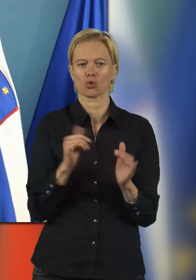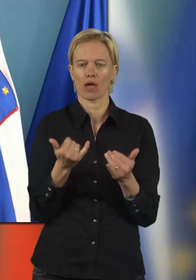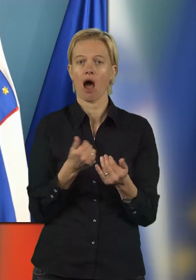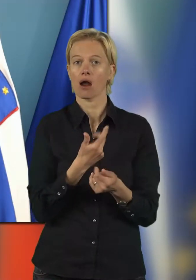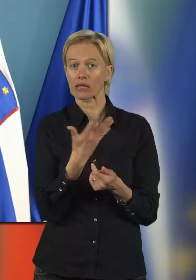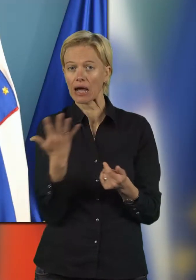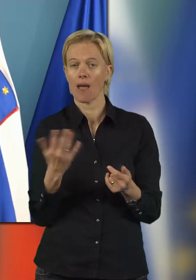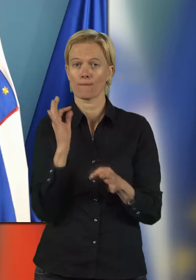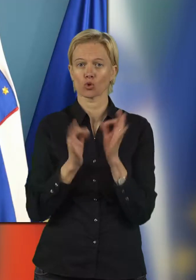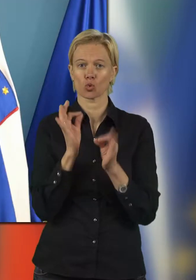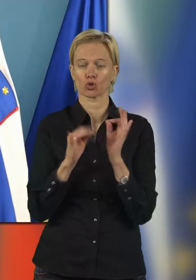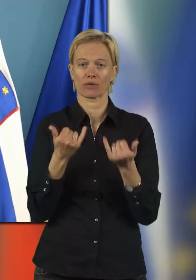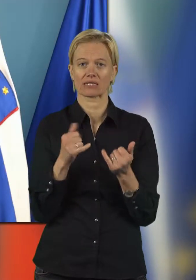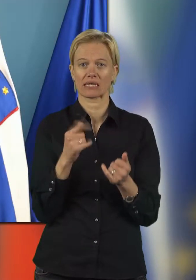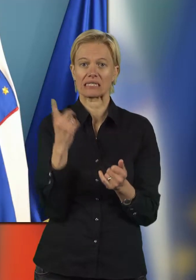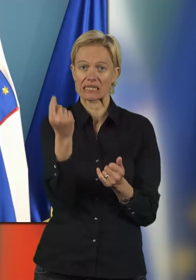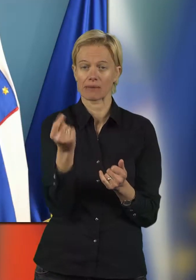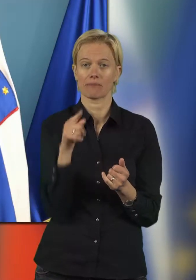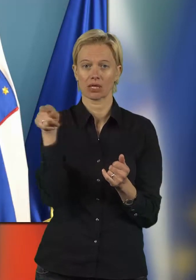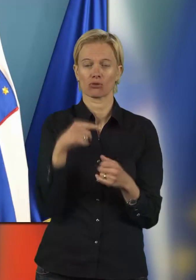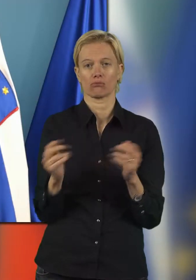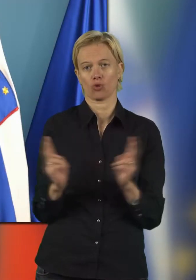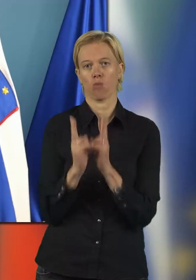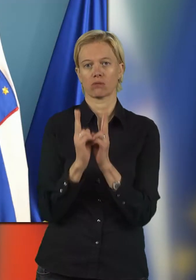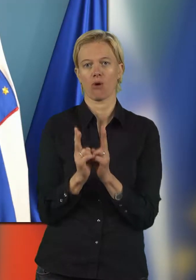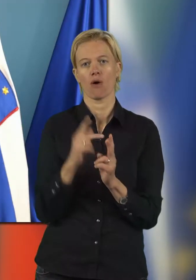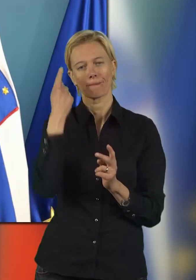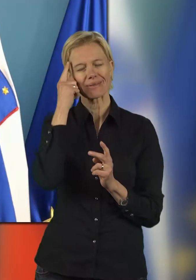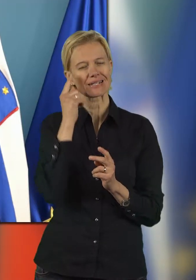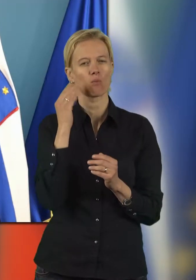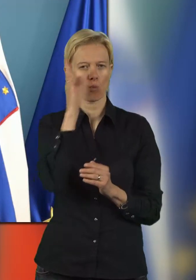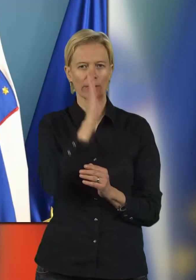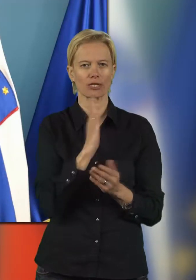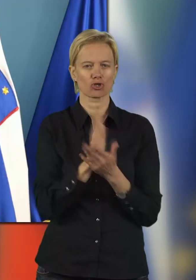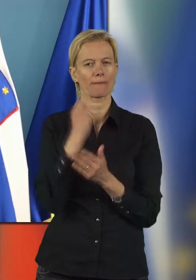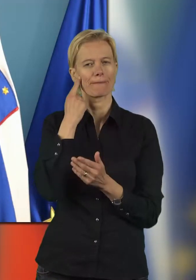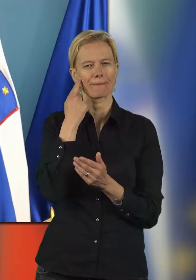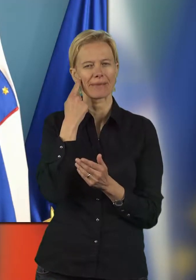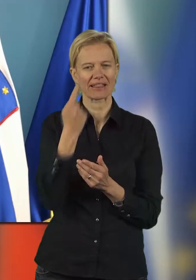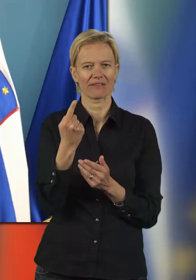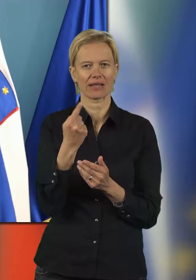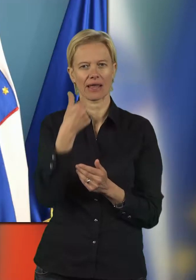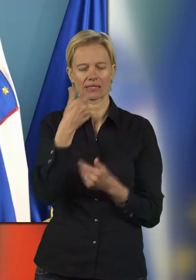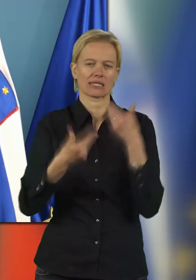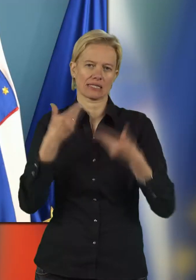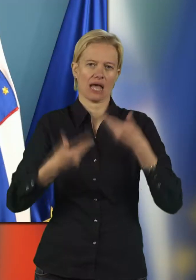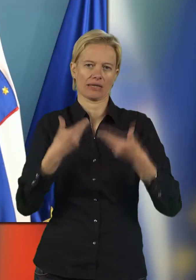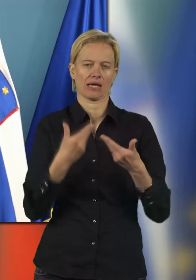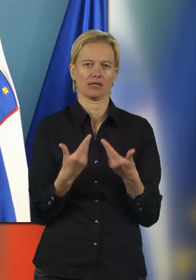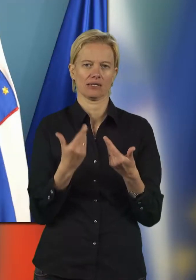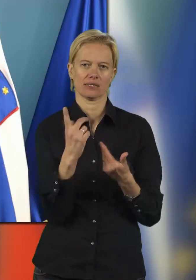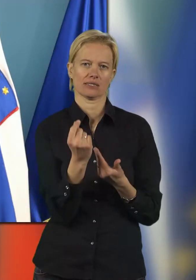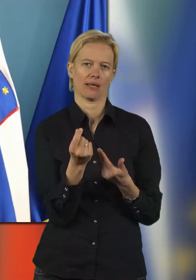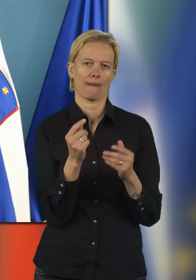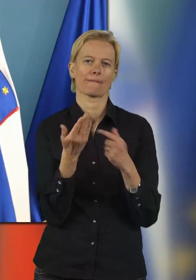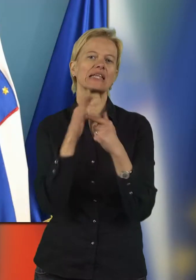času je kar nekaj poskusov, da se torej z njimi dobimo in mislim, da je v ponedeljek že predviden